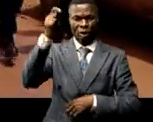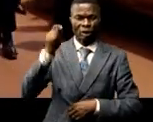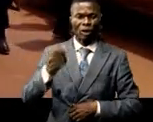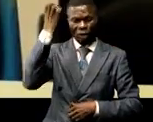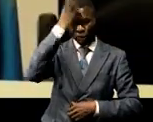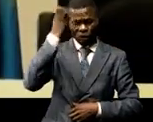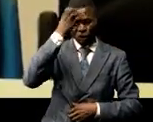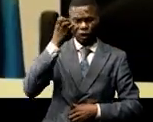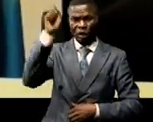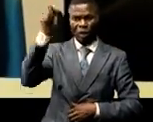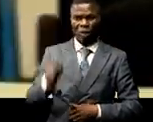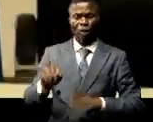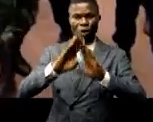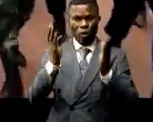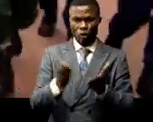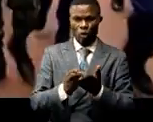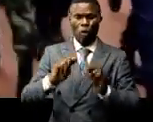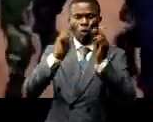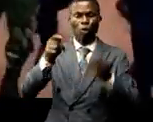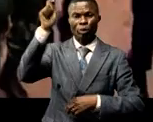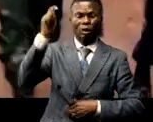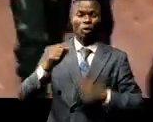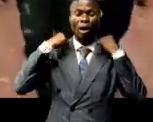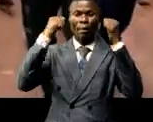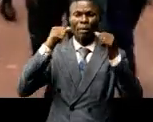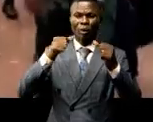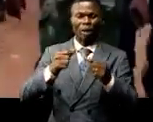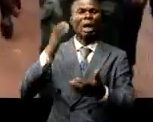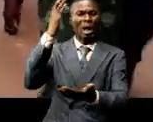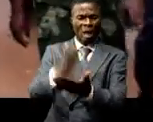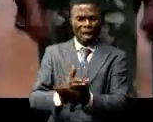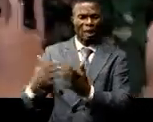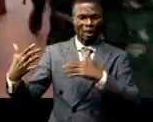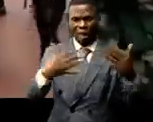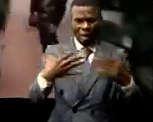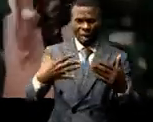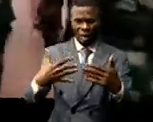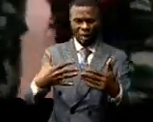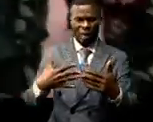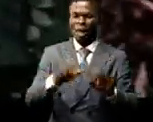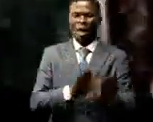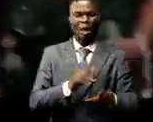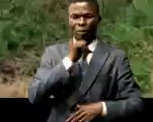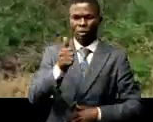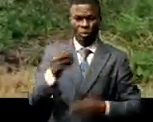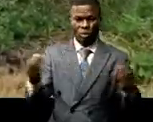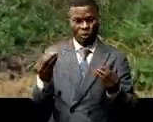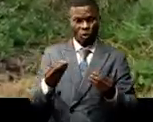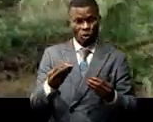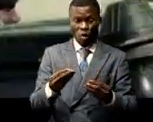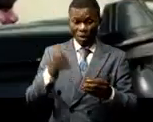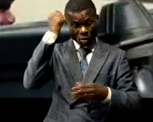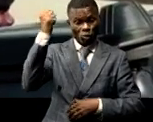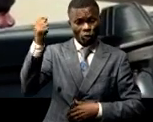Johnny Luboya, tous les éléments des groupes armés sont appelés à déposer les armes, et cela sans condition, au risque de subir la puissance des